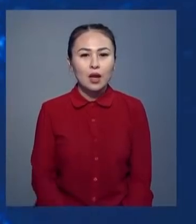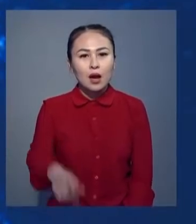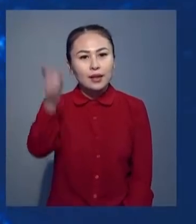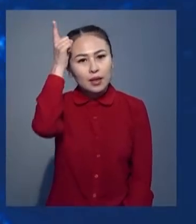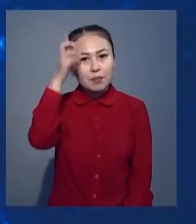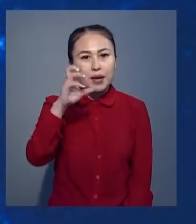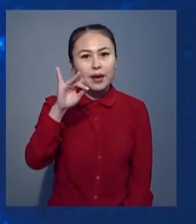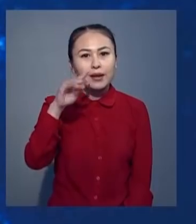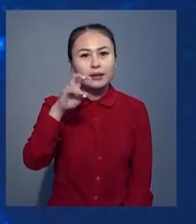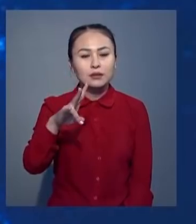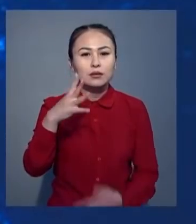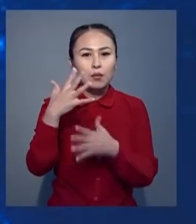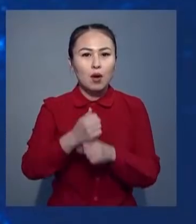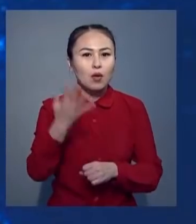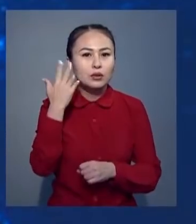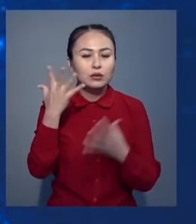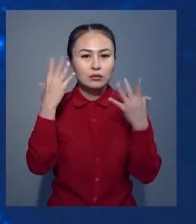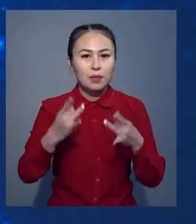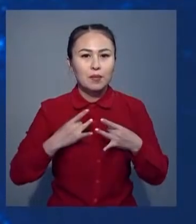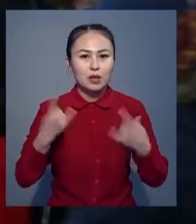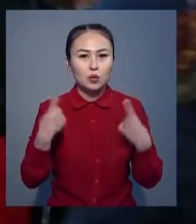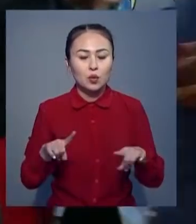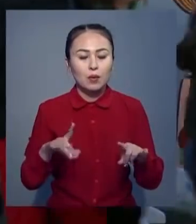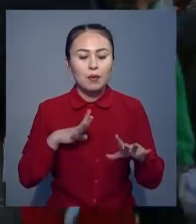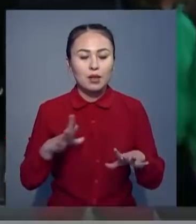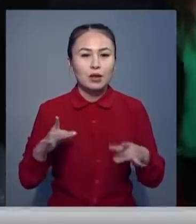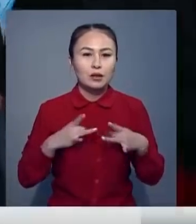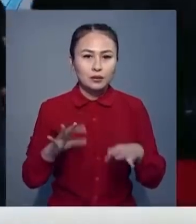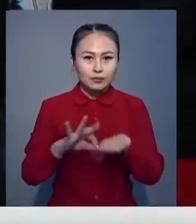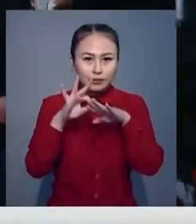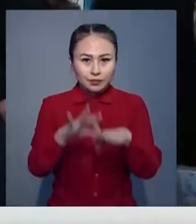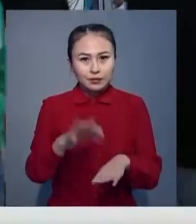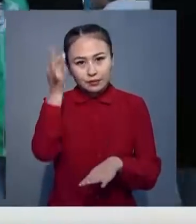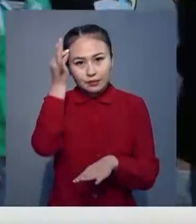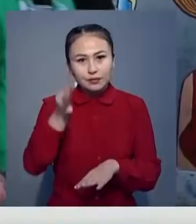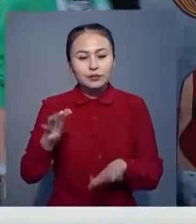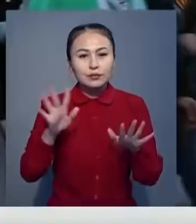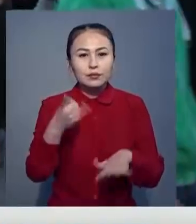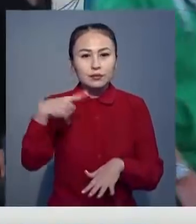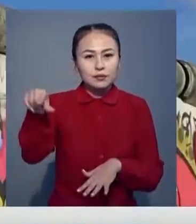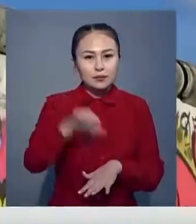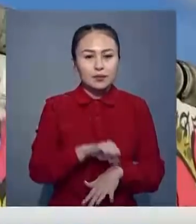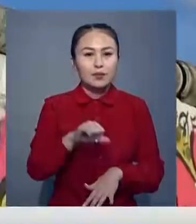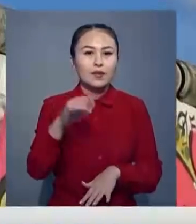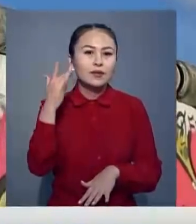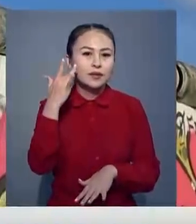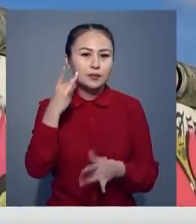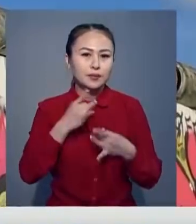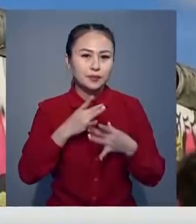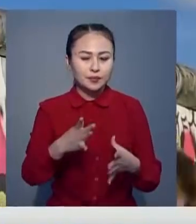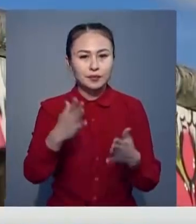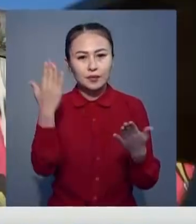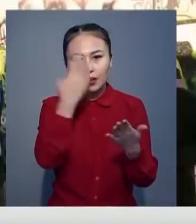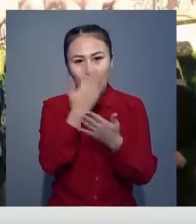Германия Берлин қабырғасының құлау күнін кеңінен атап өтті. Бұл күнді неміс халқы бір апта бойы мерекелейді. Берлин қаласында